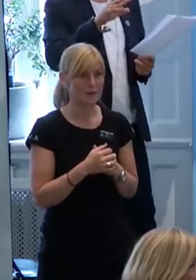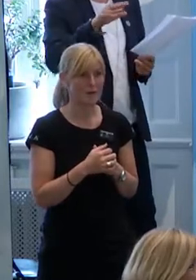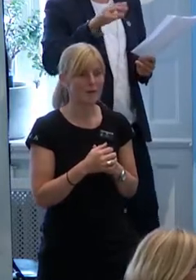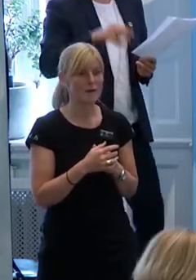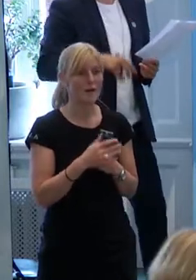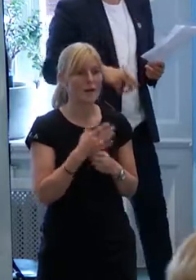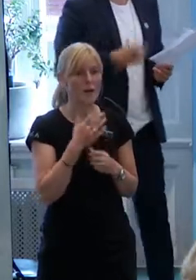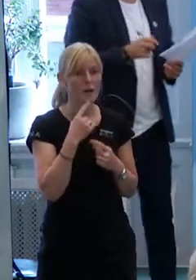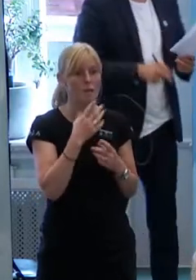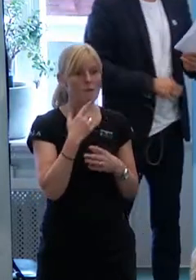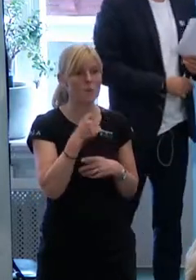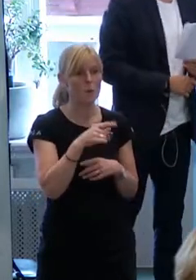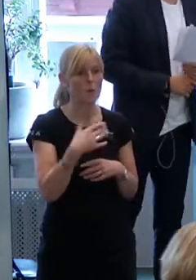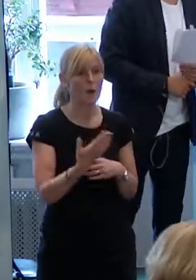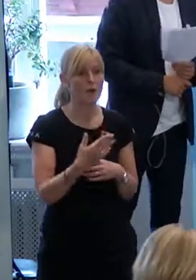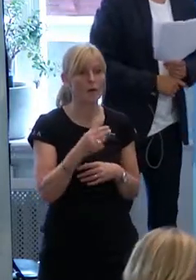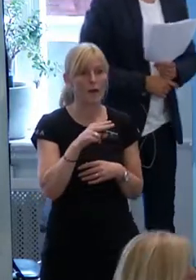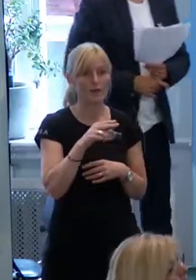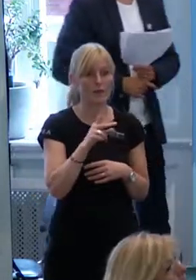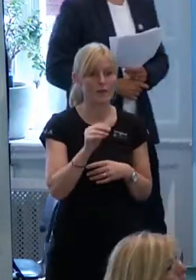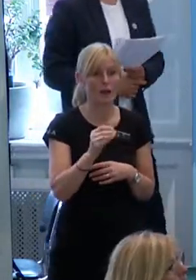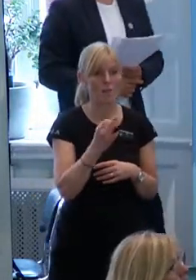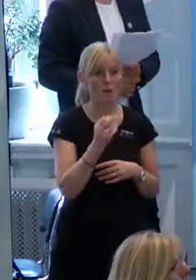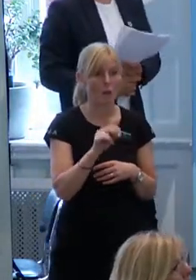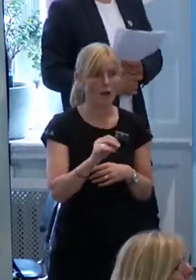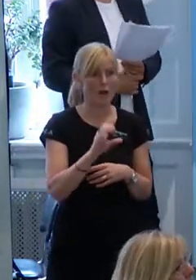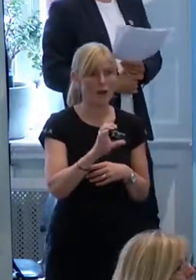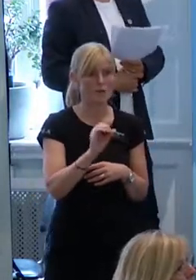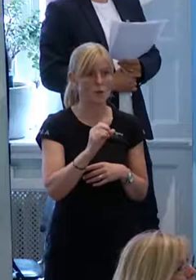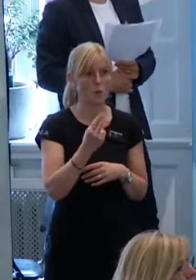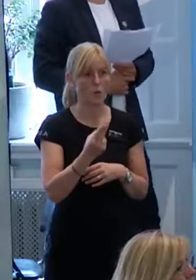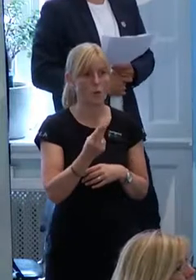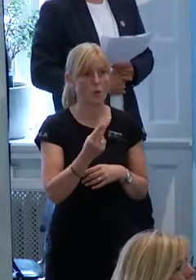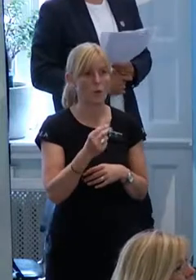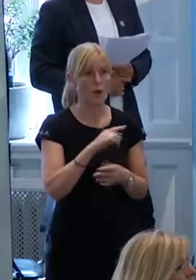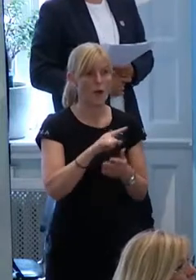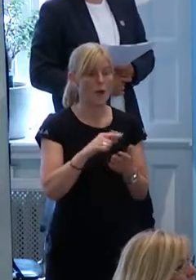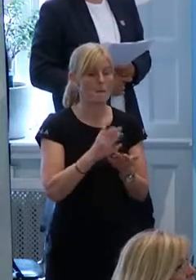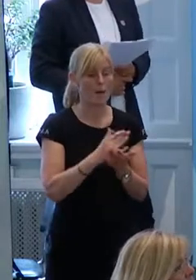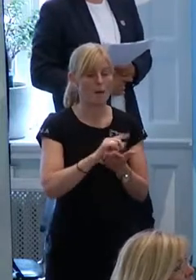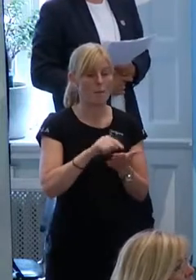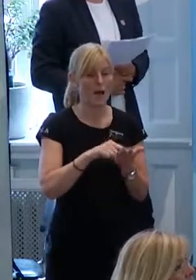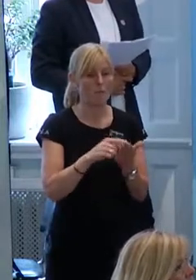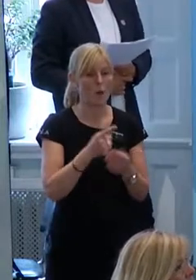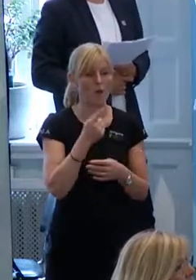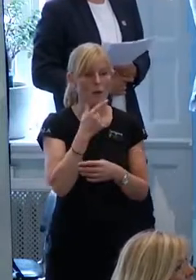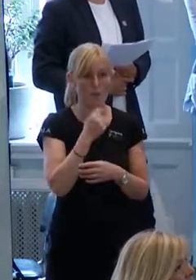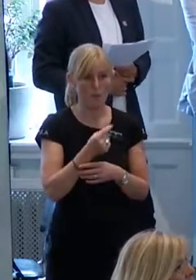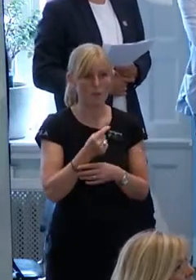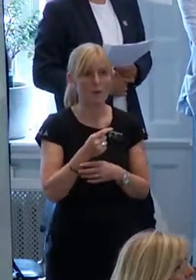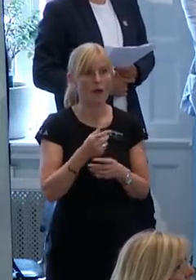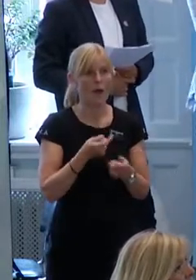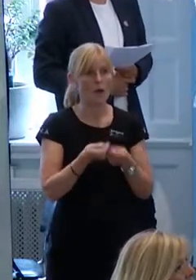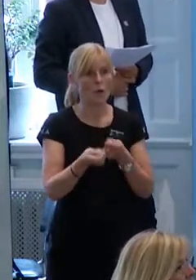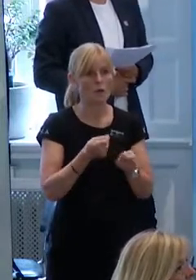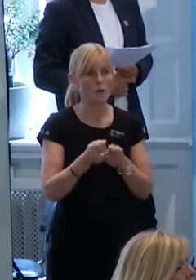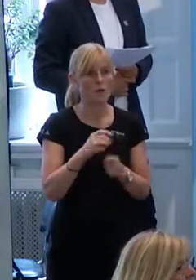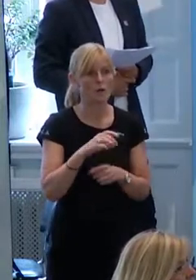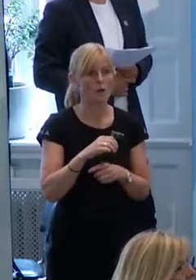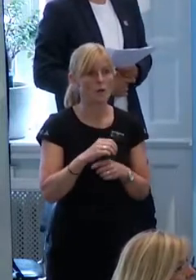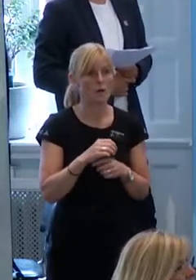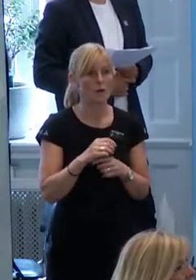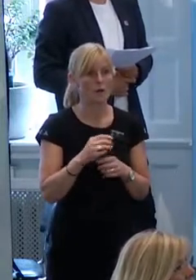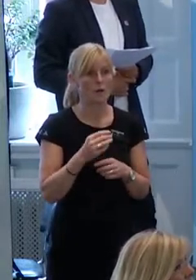Säg gärna vem du är. Ja. Nina Vogel, SLU i Alnarp mellan Malmö och Lund. Och också koordinator SLU